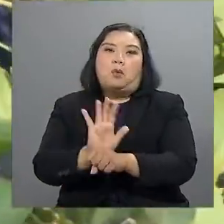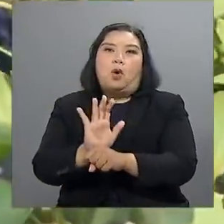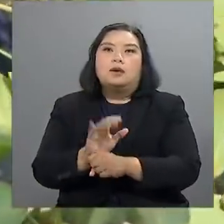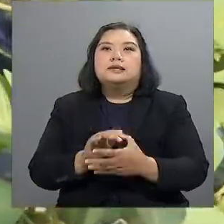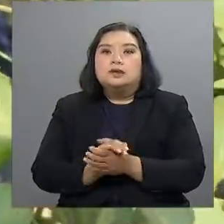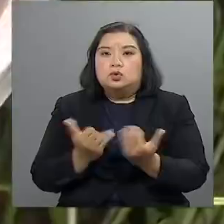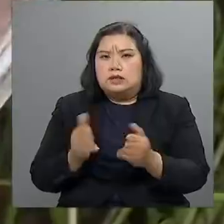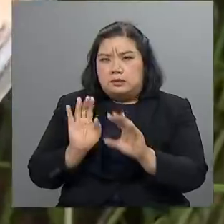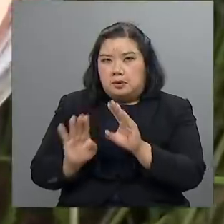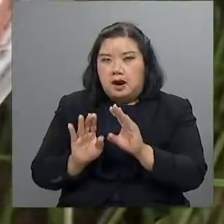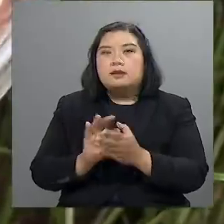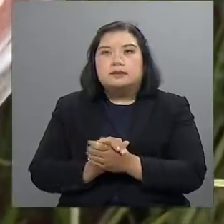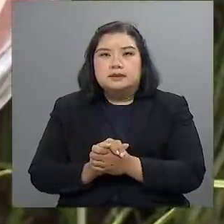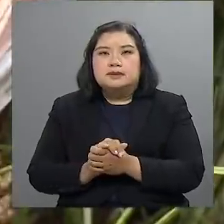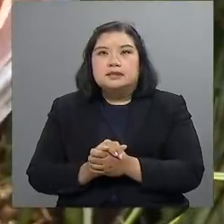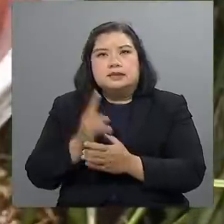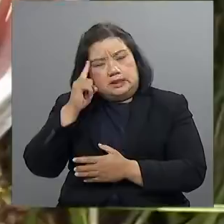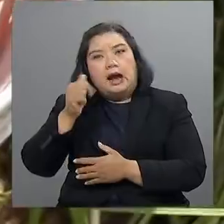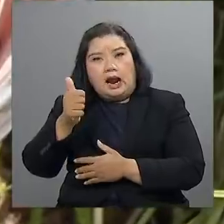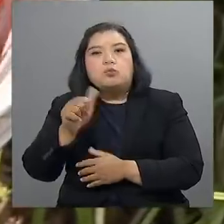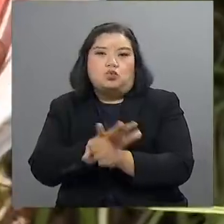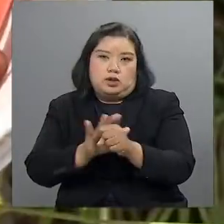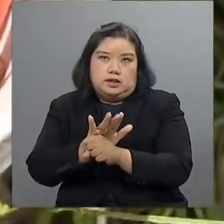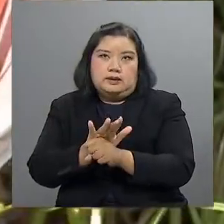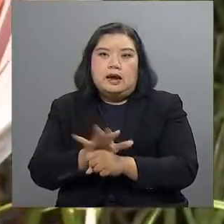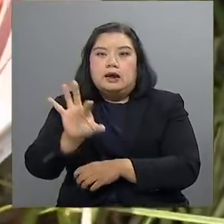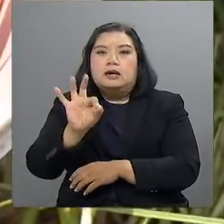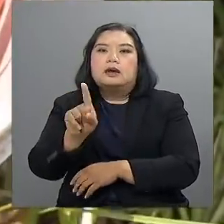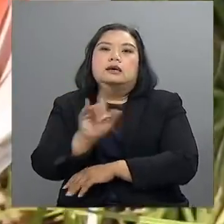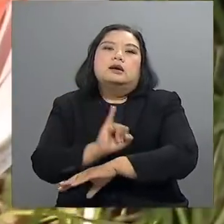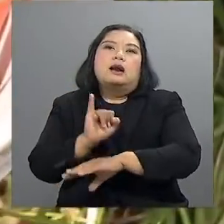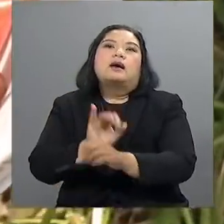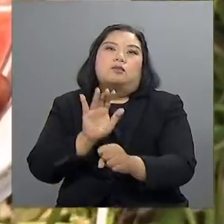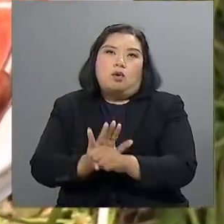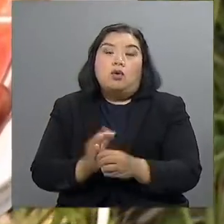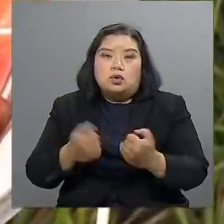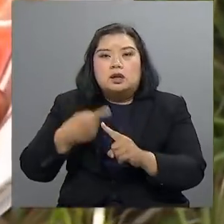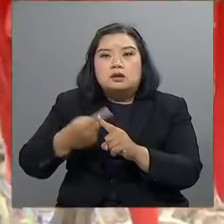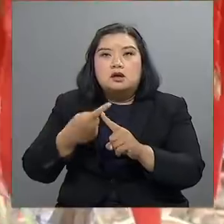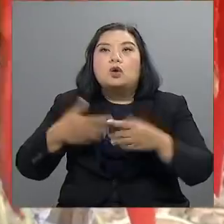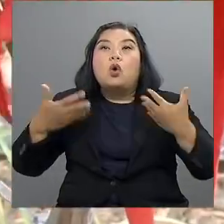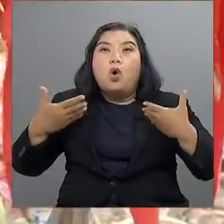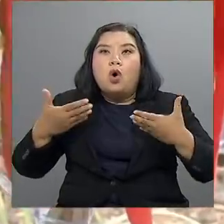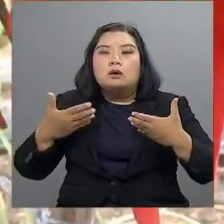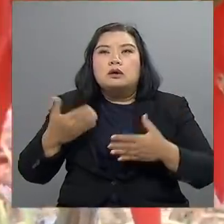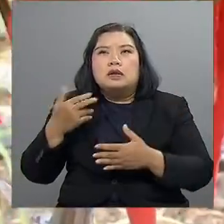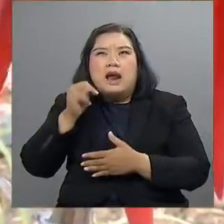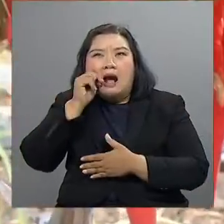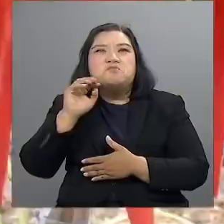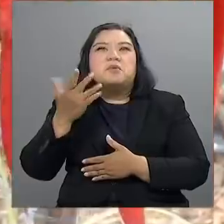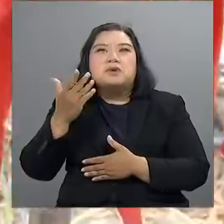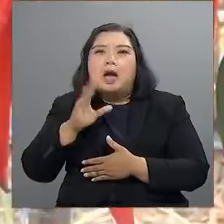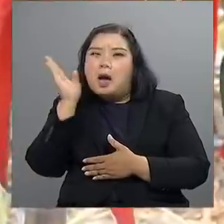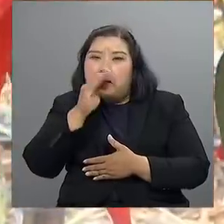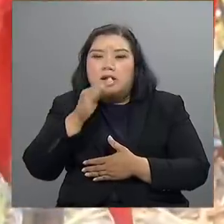10ไร่เขาบอกเขาอยู่ได้ละอันนี้ก็เลยเป็นทางเลือกในช่วงหน้าร้อนแบบนี้ที่น้ำมันน้อยมันแล้งก็เลยหันม